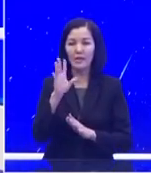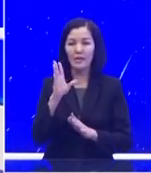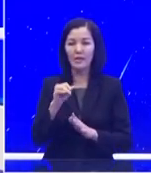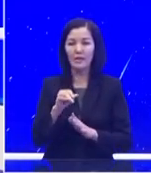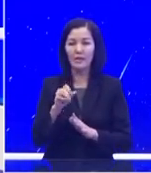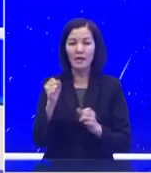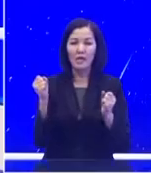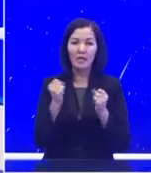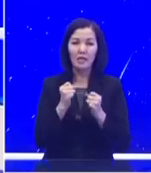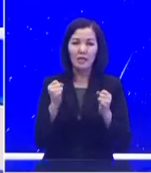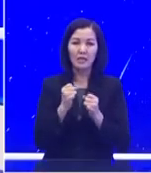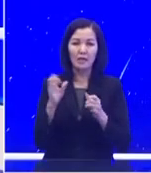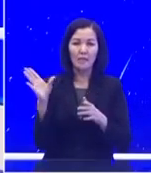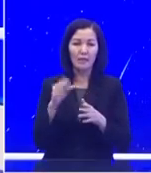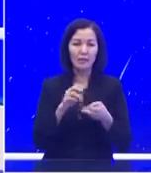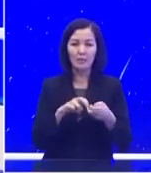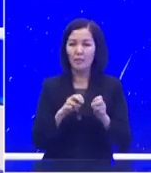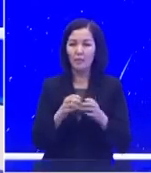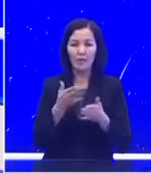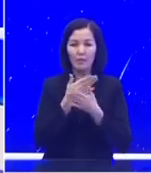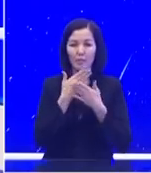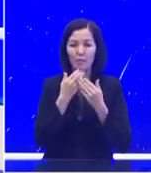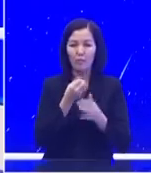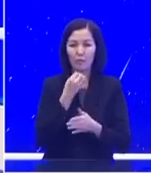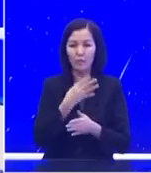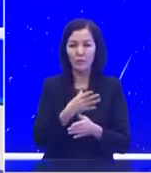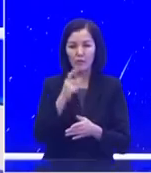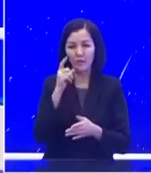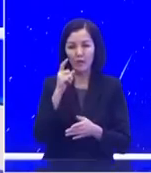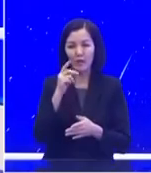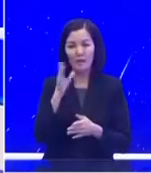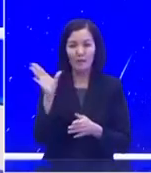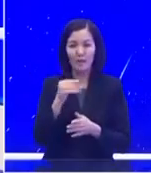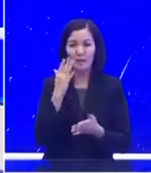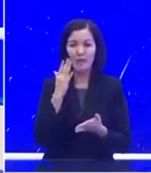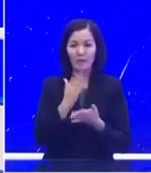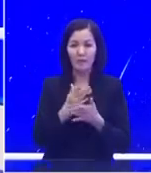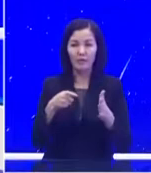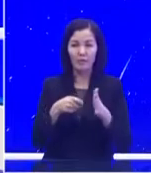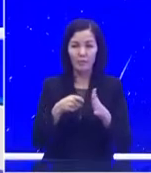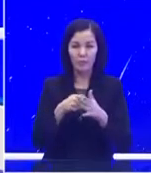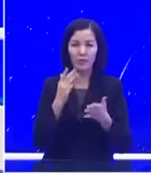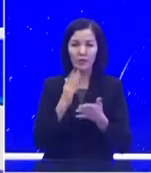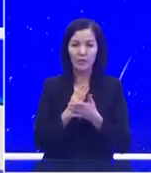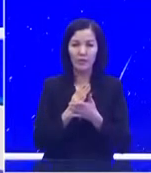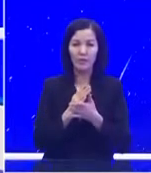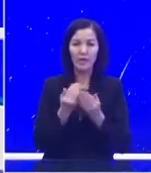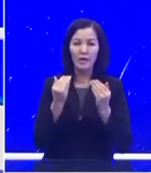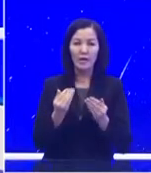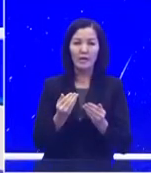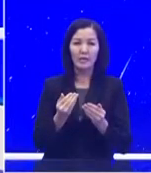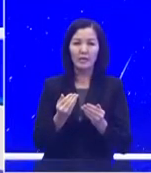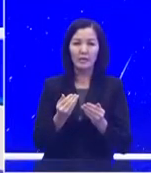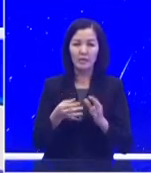қысылмай шығуға жағдайлары бар. Ауылда аудандағылардың ақпарынша жем шөп жеткілікті, қойлары қоңды, қоралары